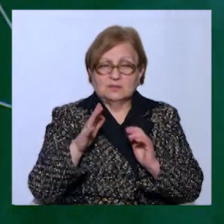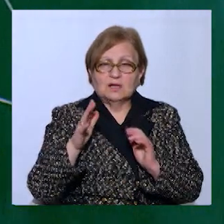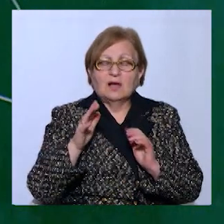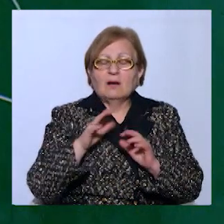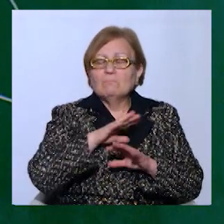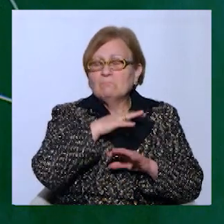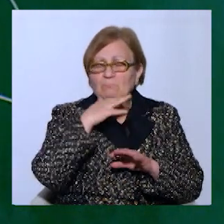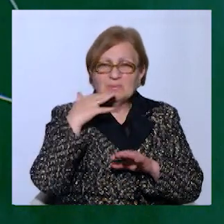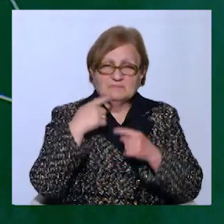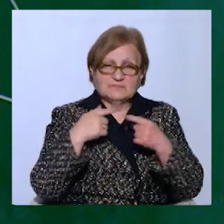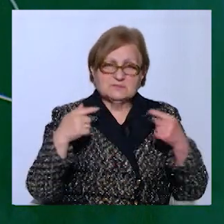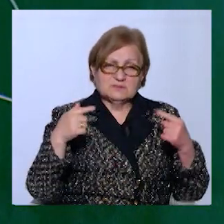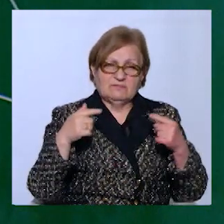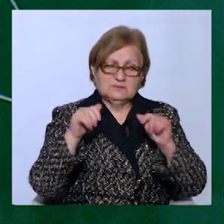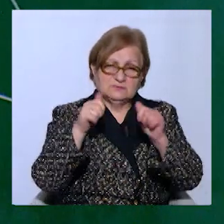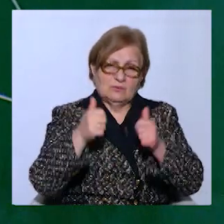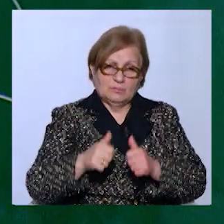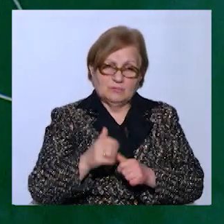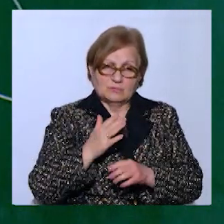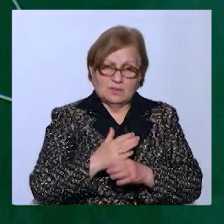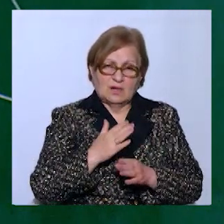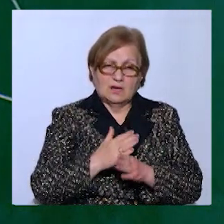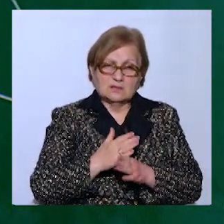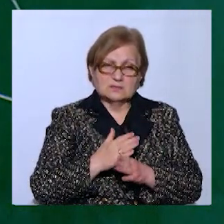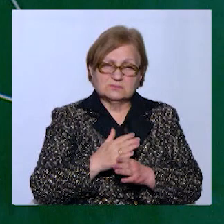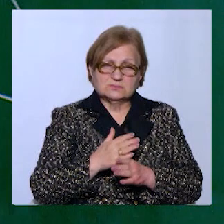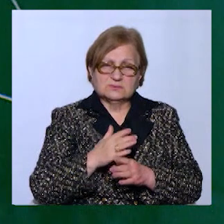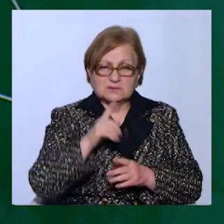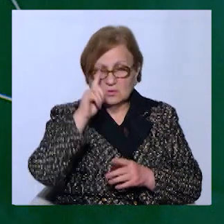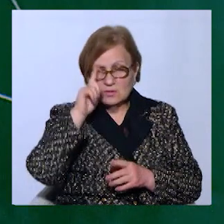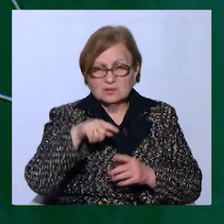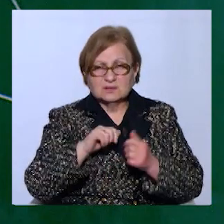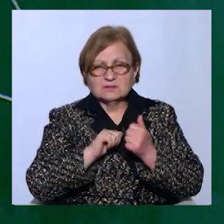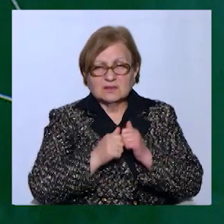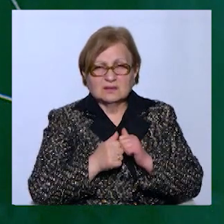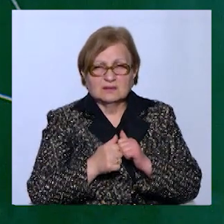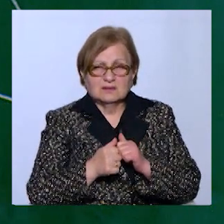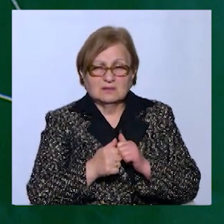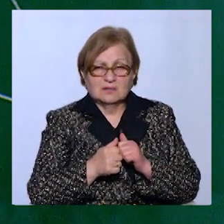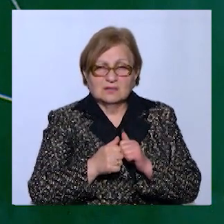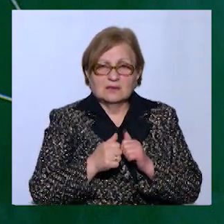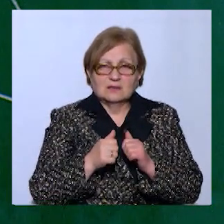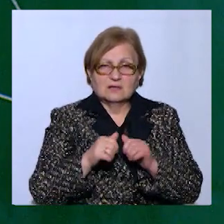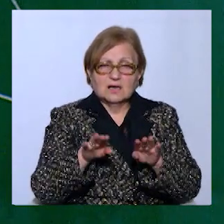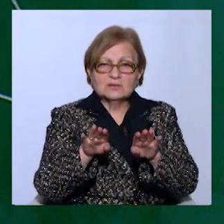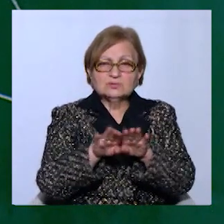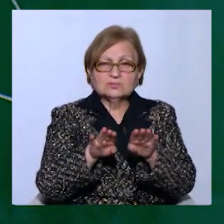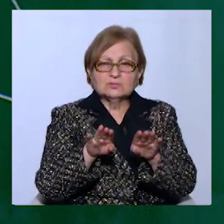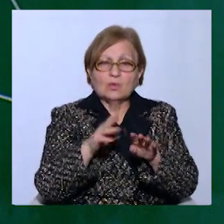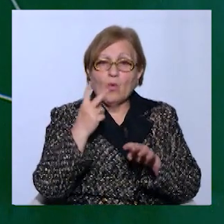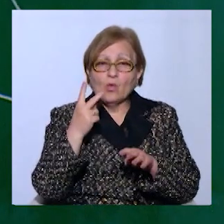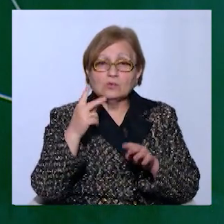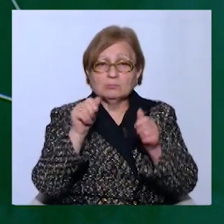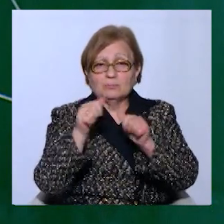ფიგურა არის ზოგადად. აი ესო დაგვამახსოვრდეს და მიცოდეთ რომ ეს კურს არ გტეხდეს. ტოლდიდი ქვია ორ